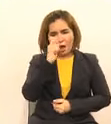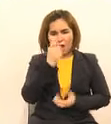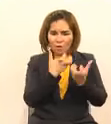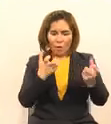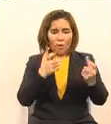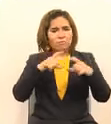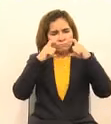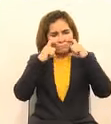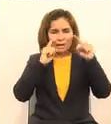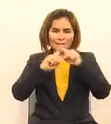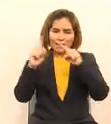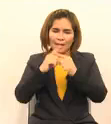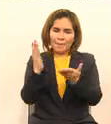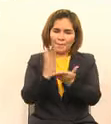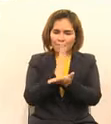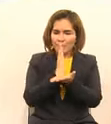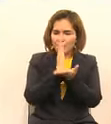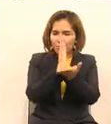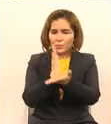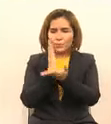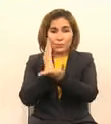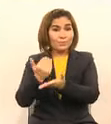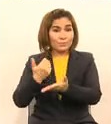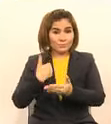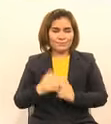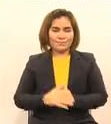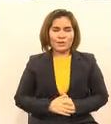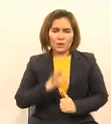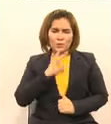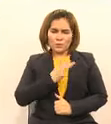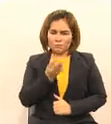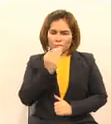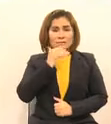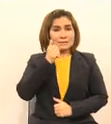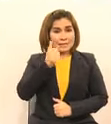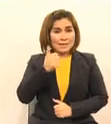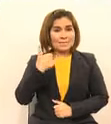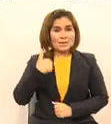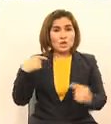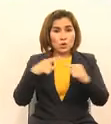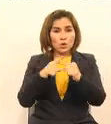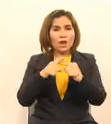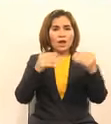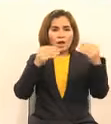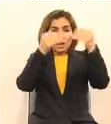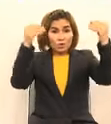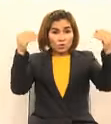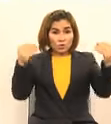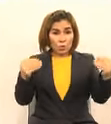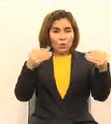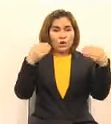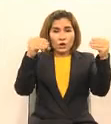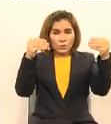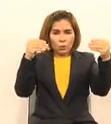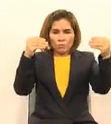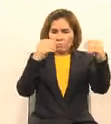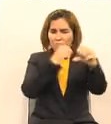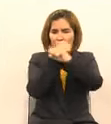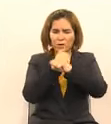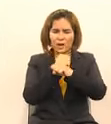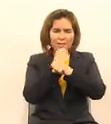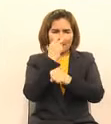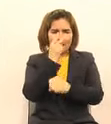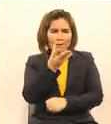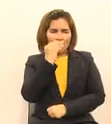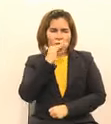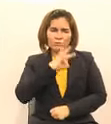างๆให้หน้ากากให้ของทุกอย่างนะครับรวมถึงให้กล่องบางที่เป็นอะคริลิกกระจกอย่างนี้นะครับเรายินดีมากๆแล้วก็ขอบคุณมากๆแล้วก็ซึ้งน้ำใ